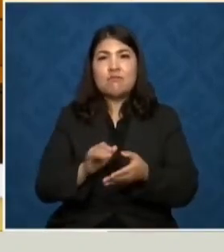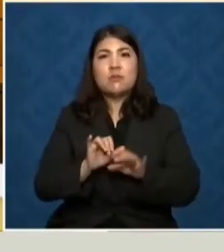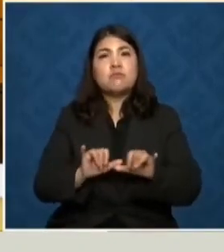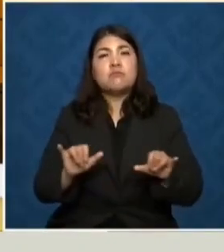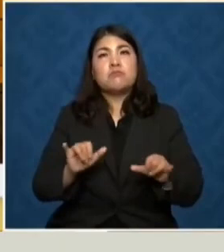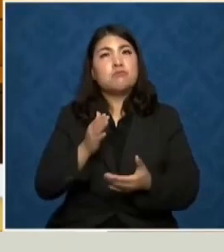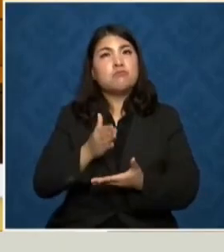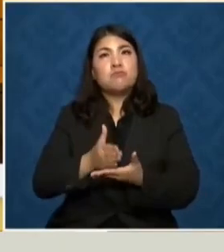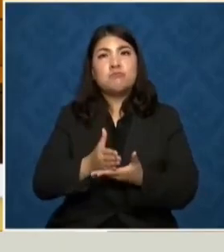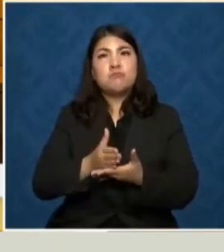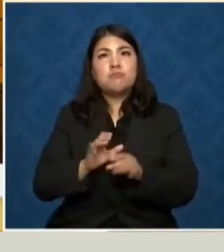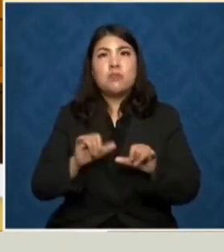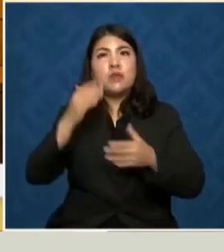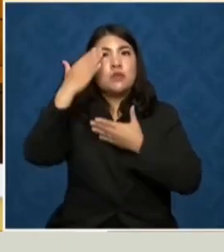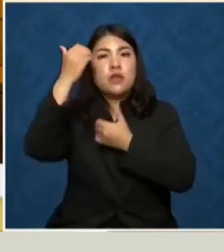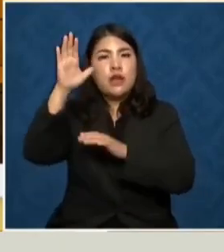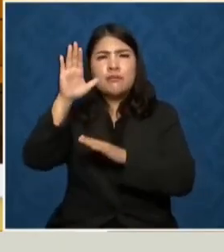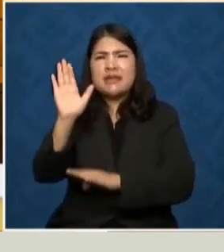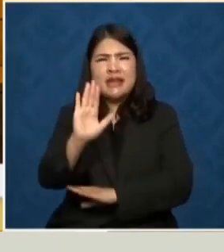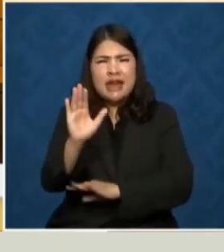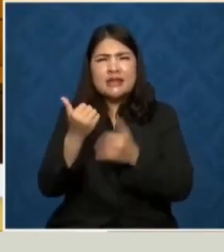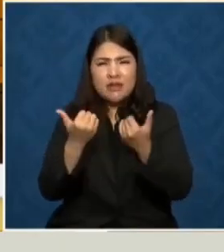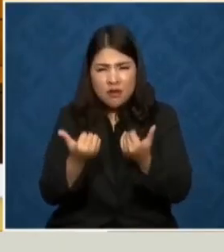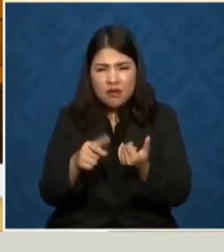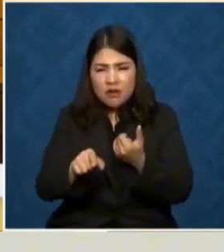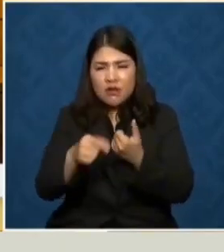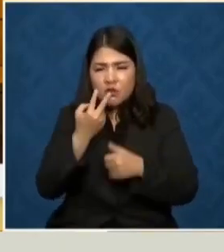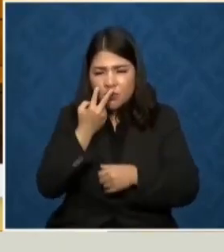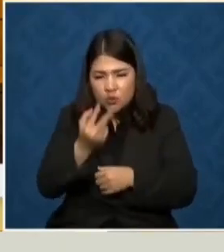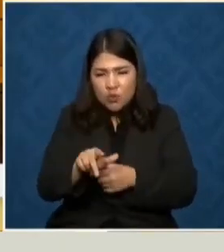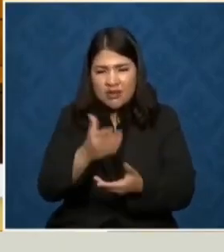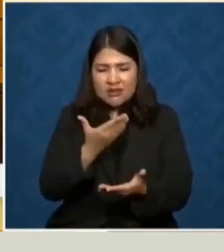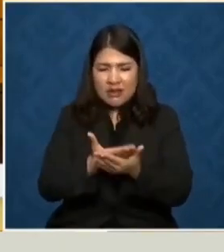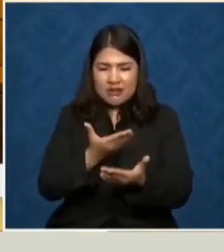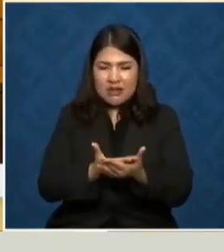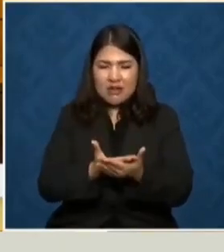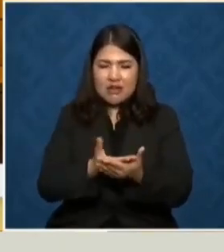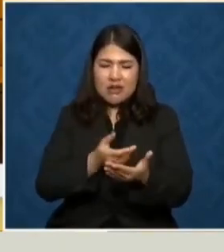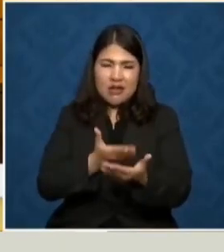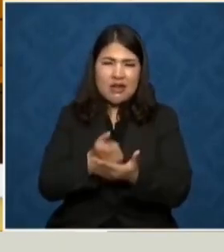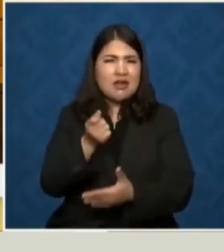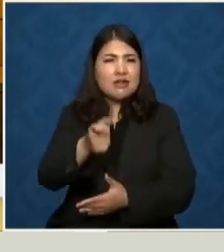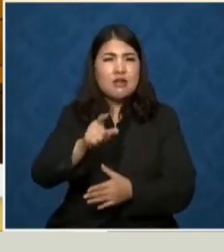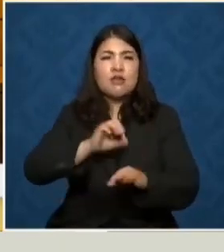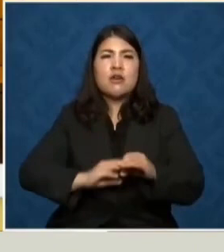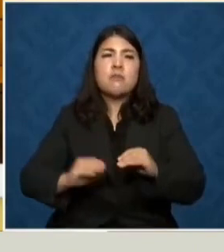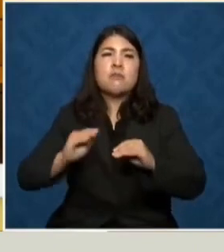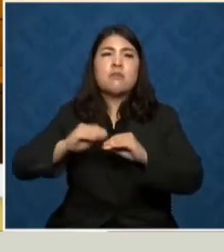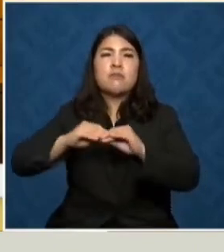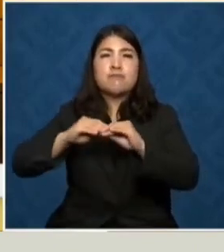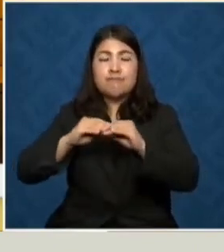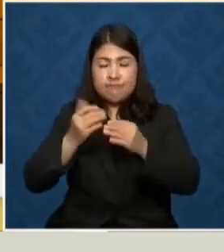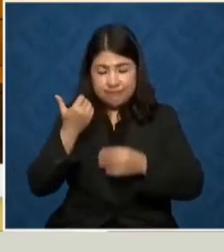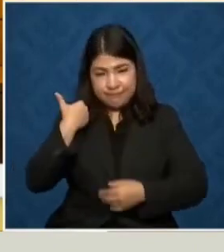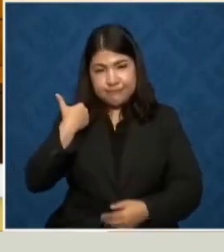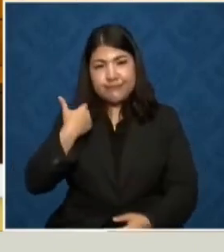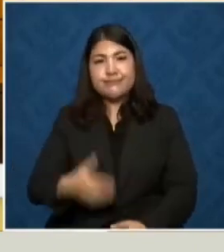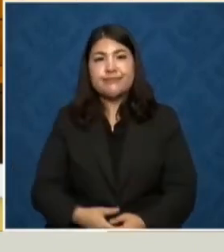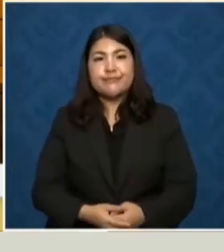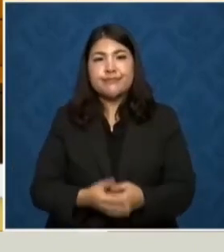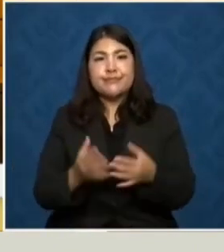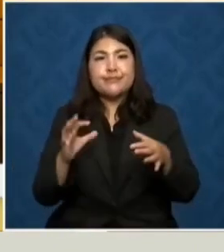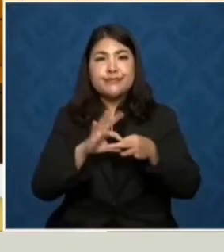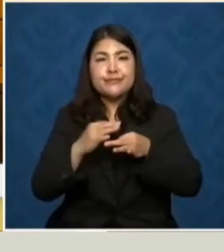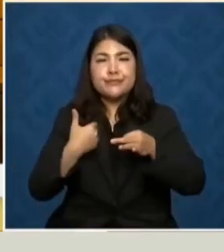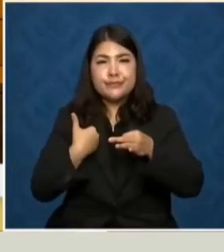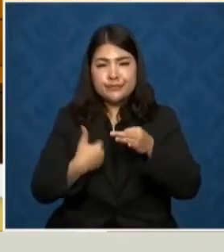ให้ความสำคัญกับพี่น้องประชาชนในแง่ของค่าใช้จ่ายที่มันสูงขึ้นมาเราตระหนักดีถึงเรื่องนี้ครับนะครับเรื่องของยา